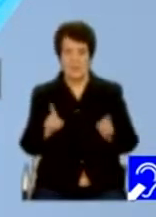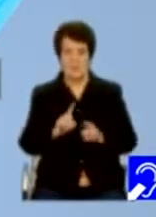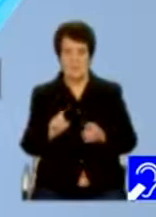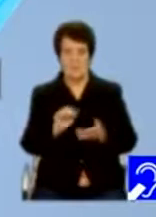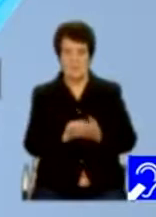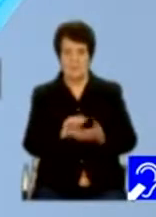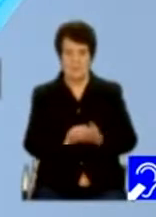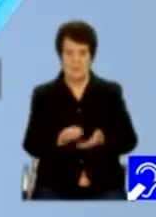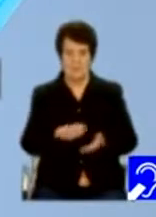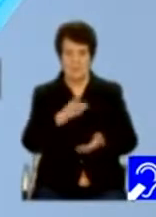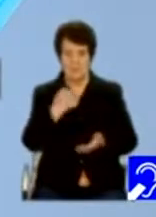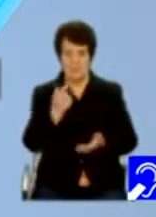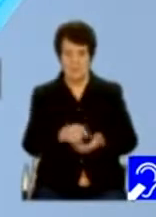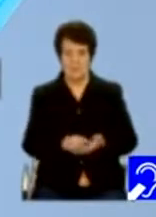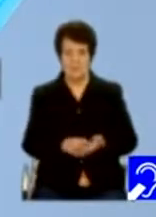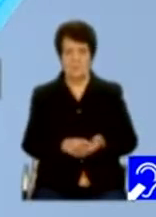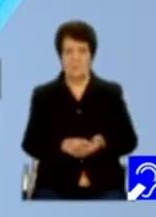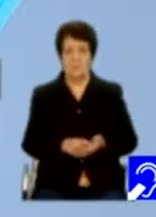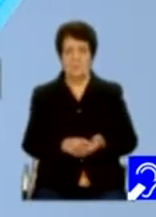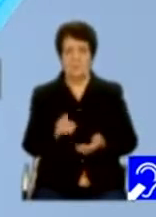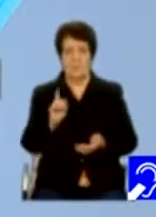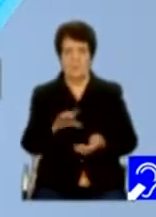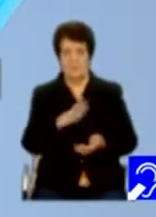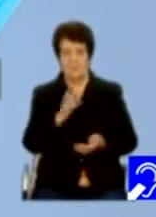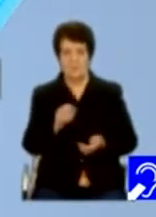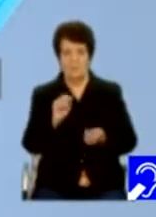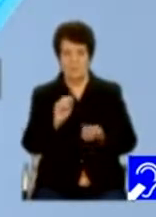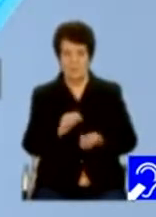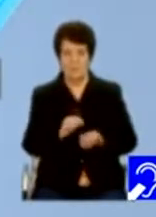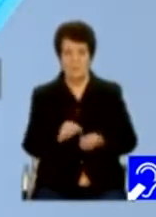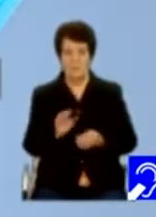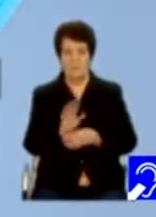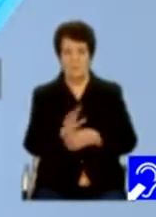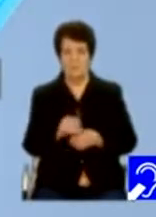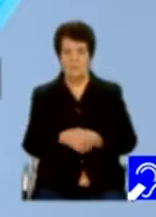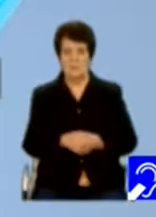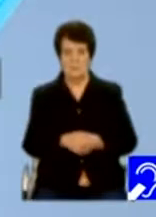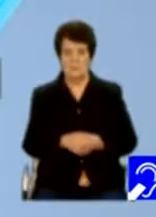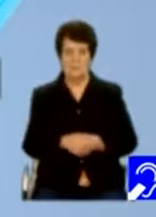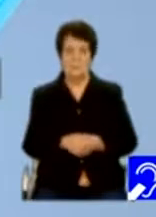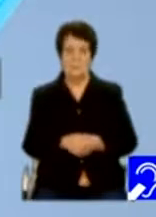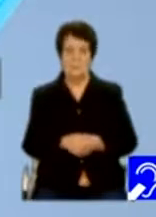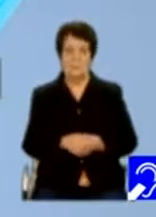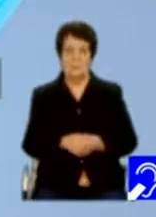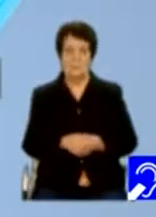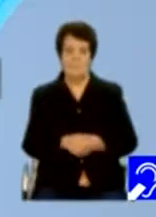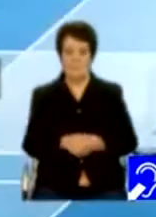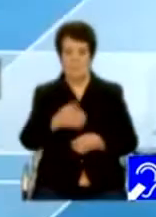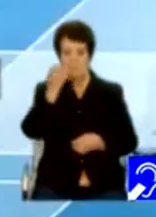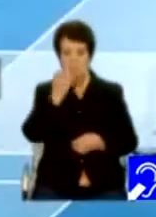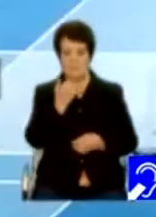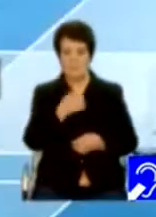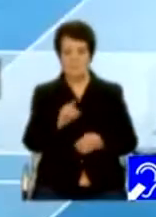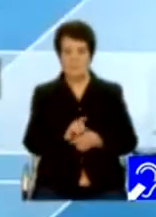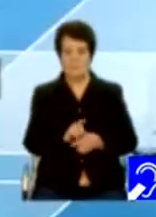presă și am zis nu fără de legilor și am fost împotriva executării ordinilor și deciziilor ilegale. Da, mulțumesc pentru moment.